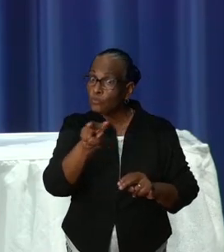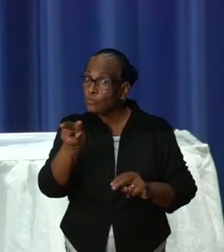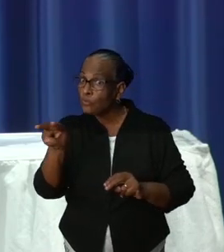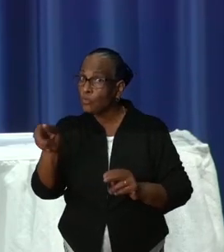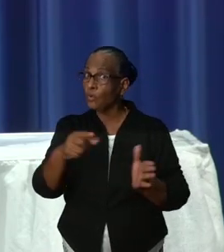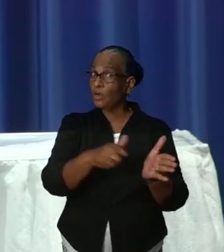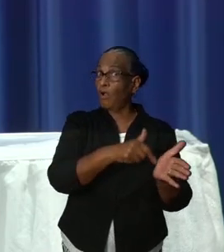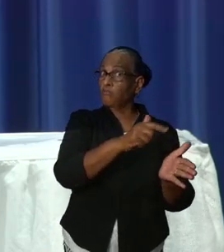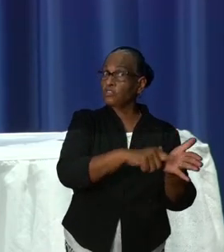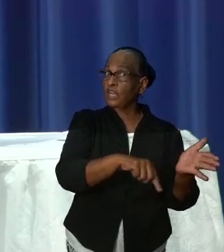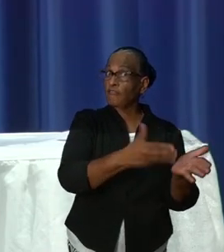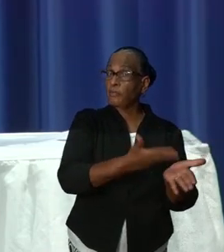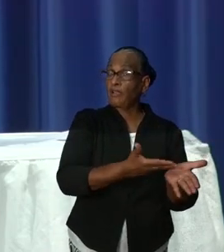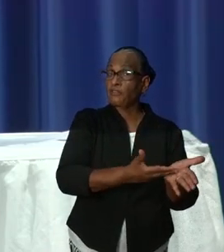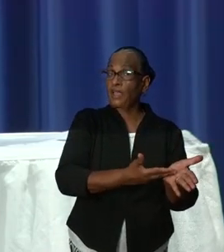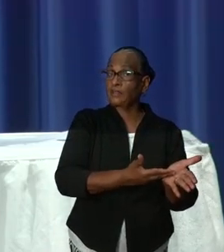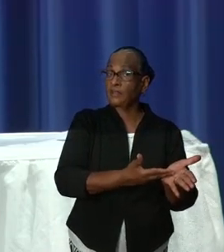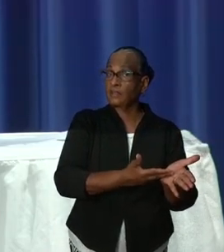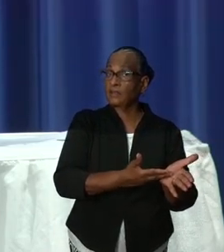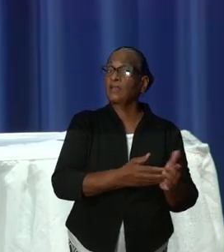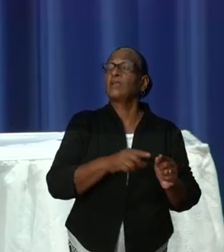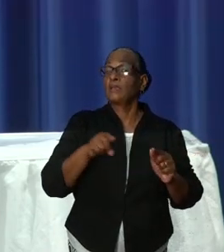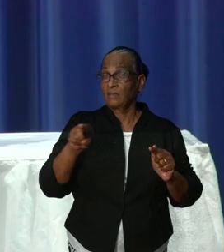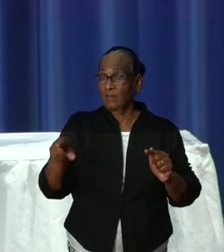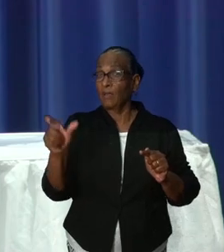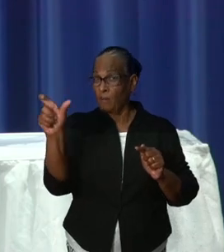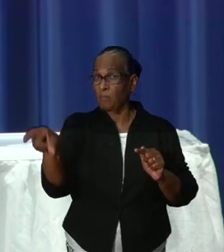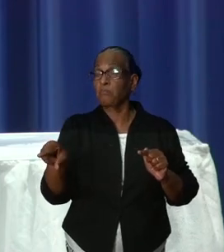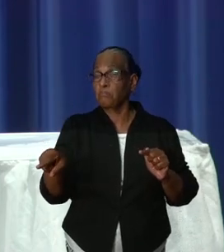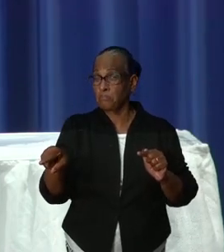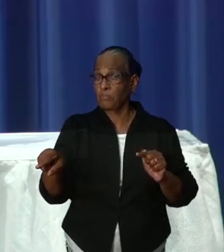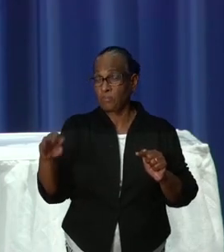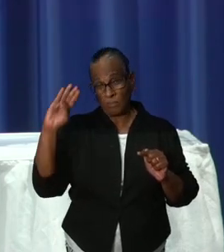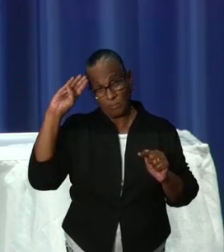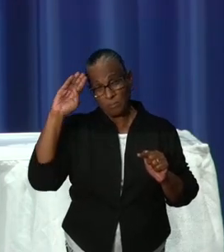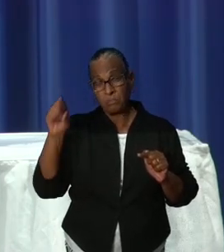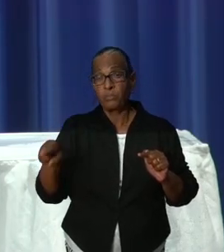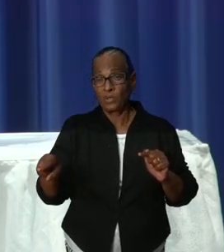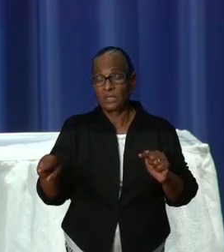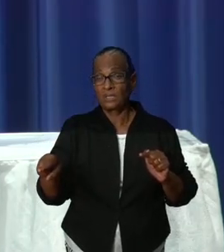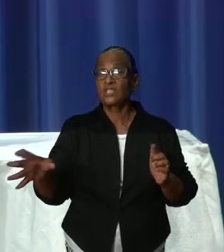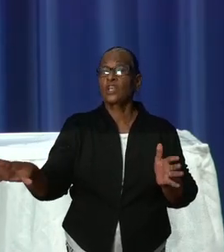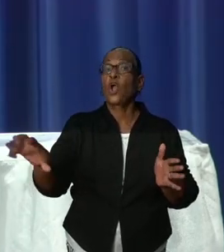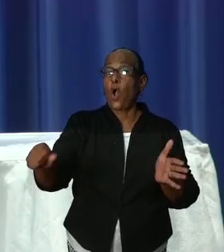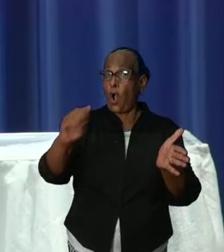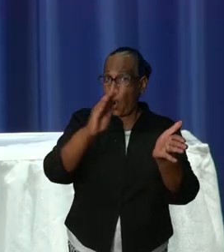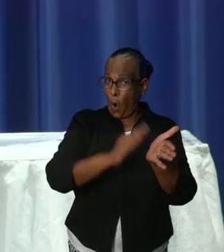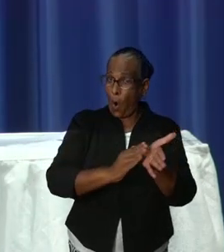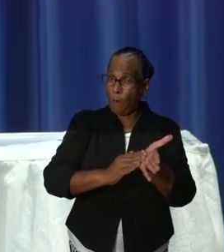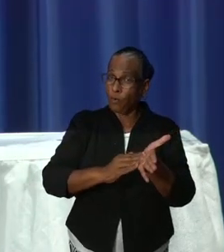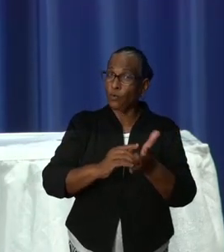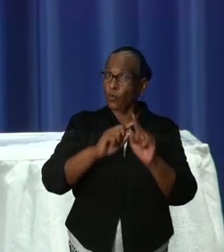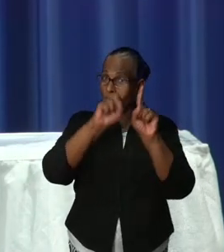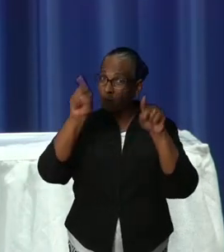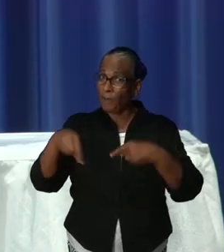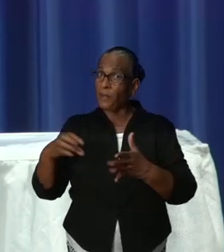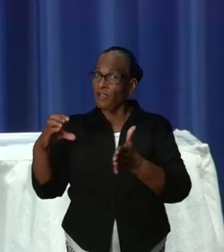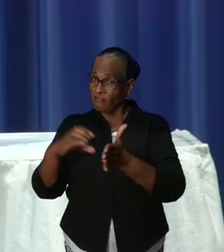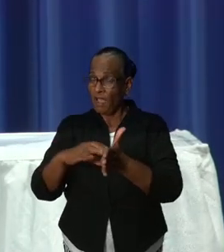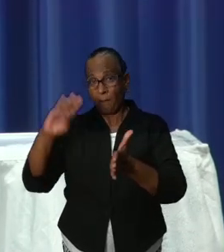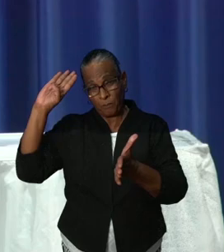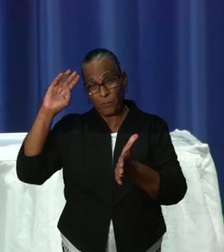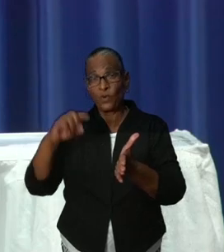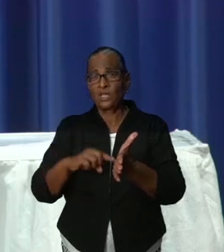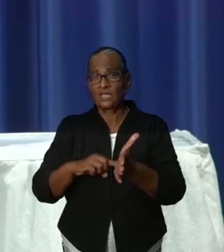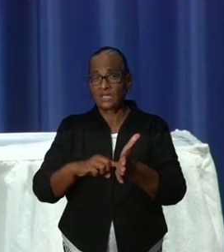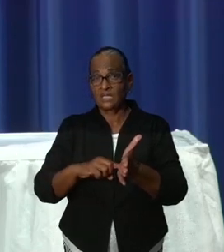andere. En het verlengde daarvan is dus opgenomen in ons politiehandvest, artikel 11 met name,